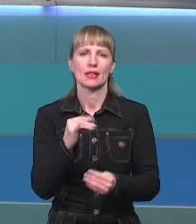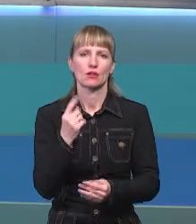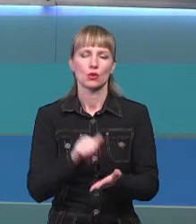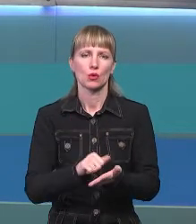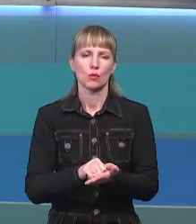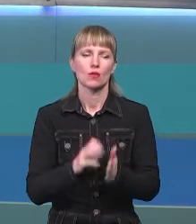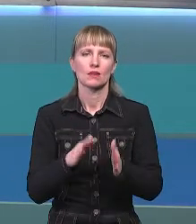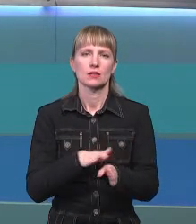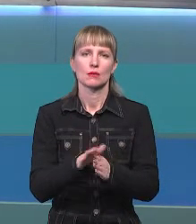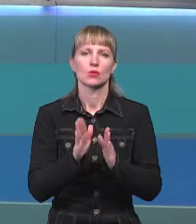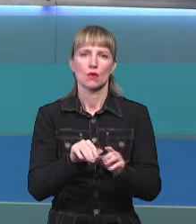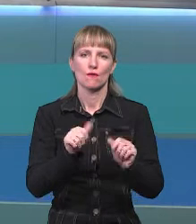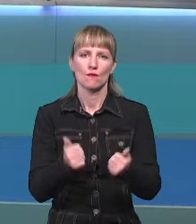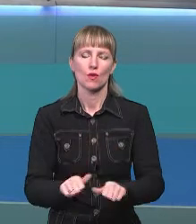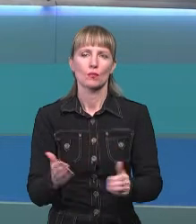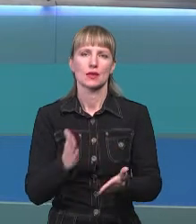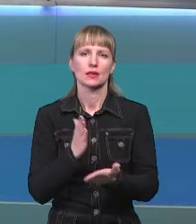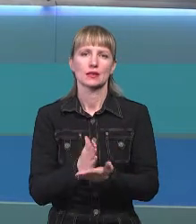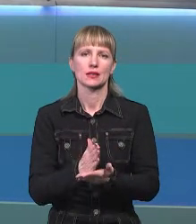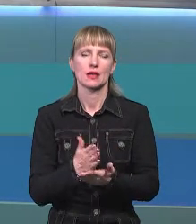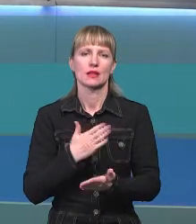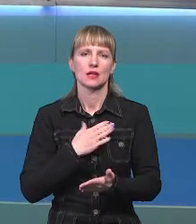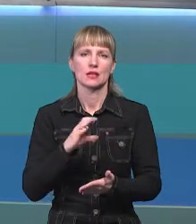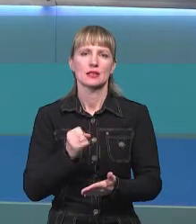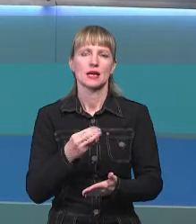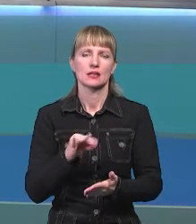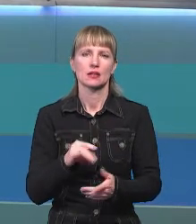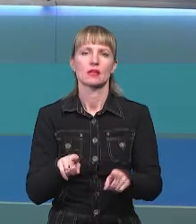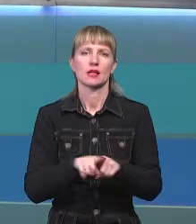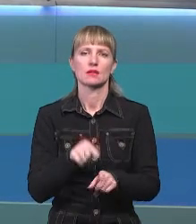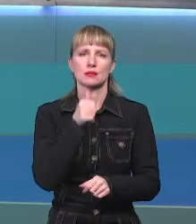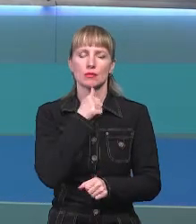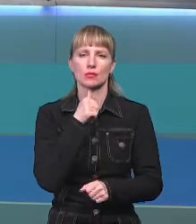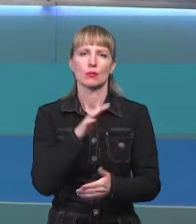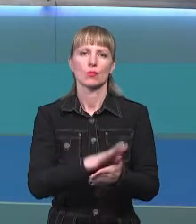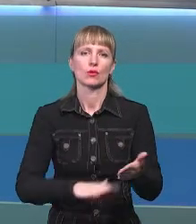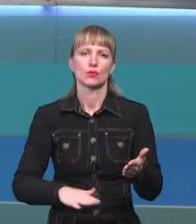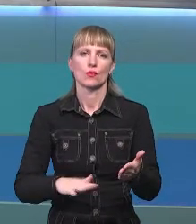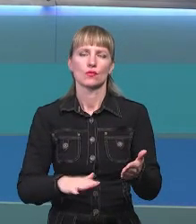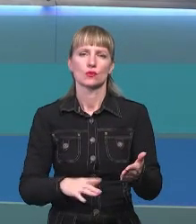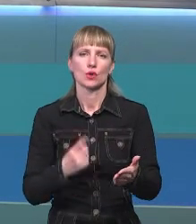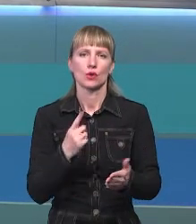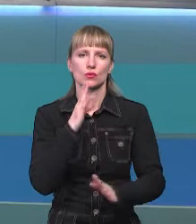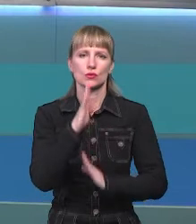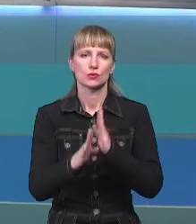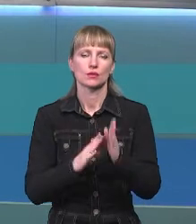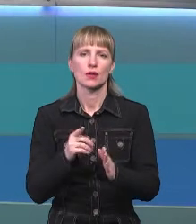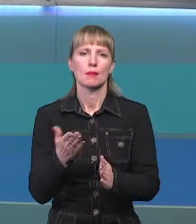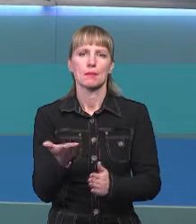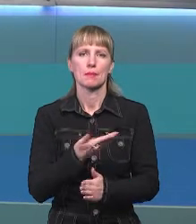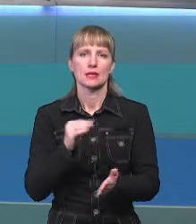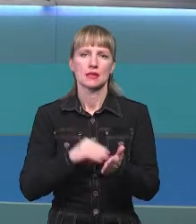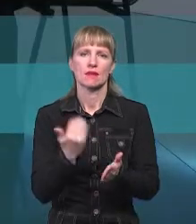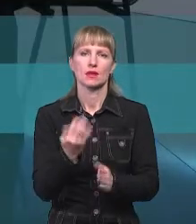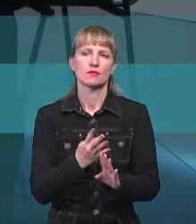Ви заповните лише форми, які викладені на нашому сайті, і таким чином впродовж однієї доби ми ставимо вас